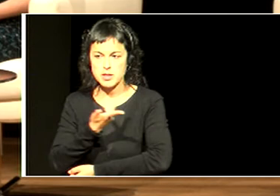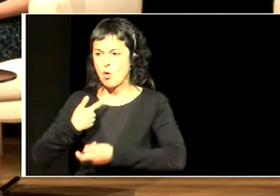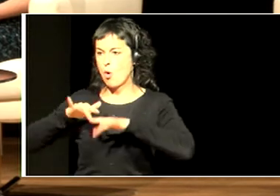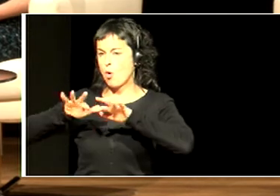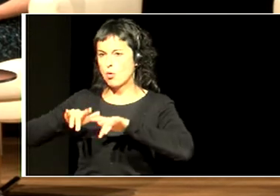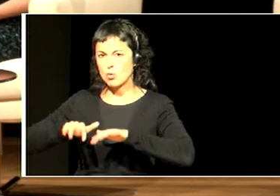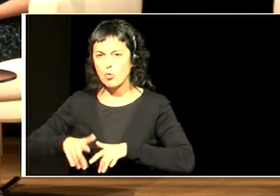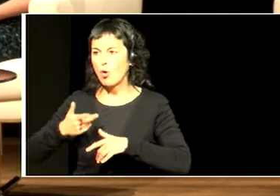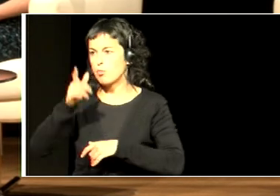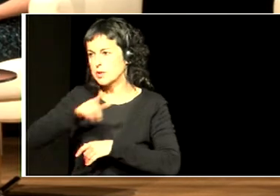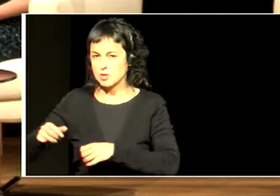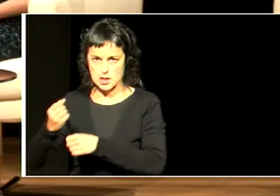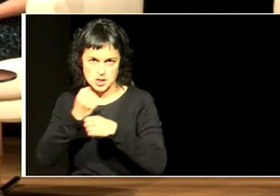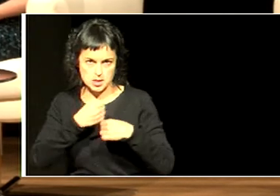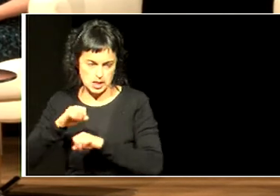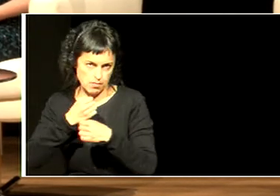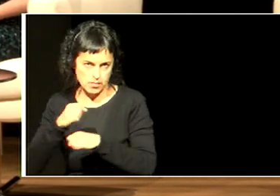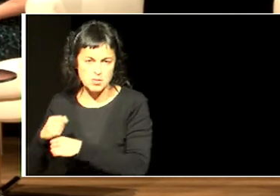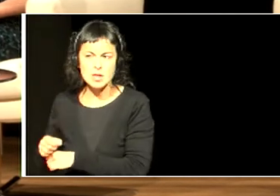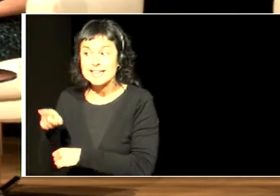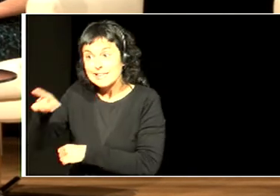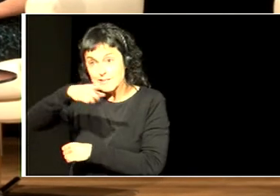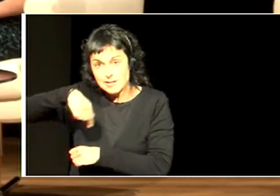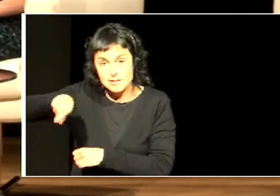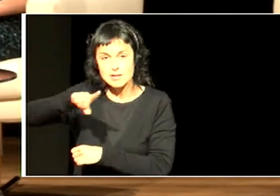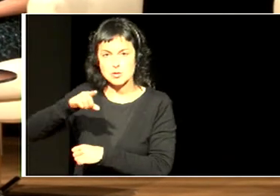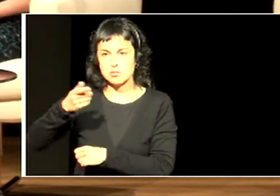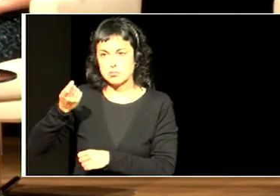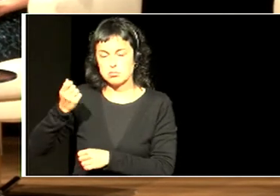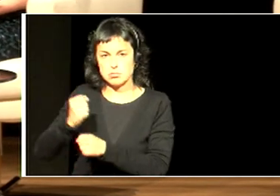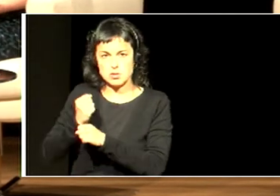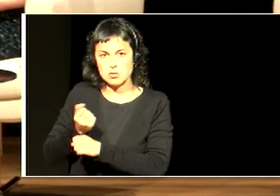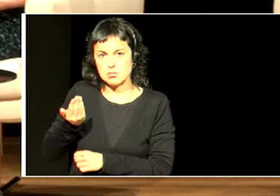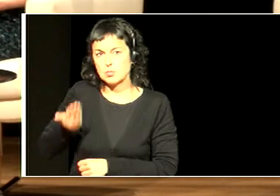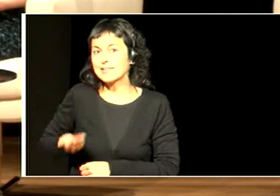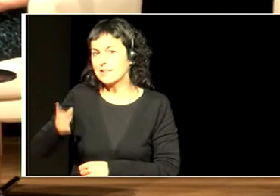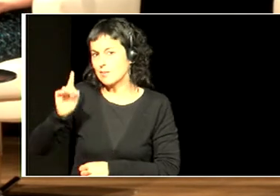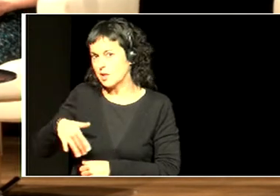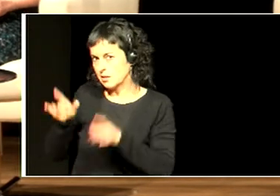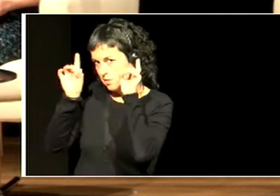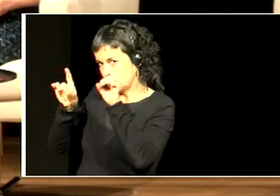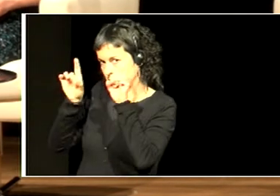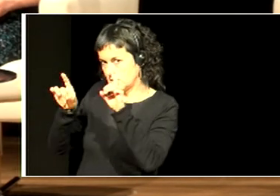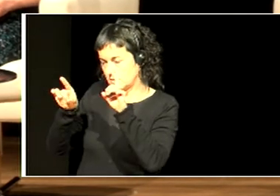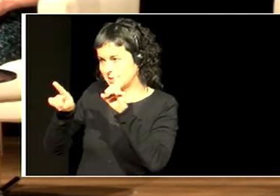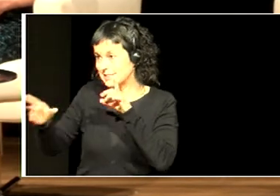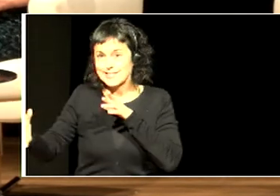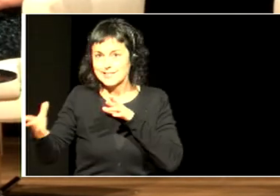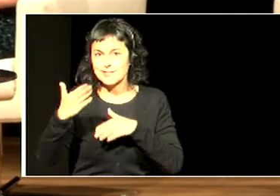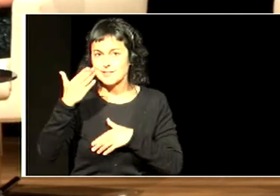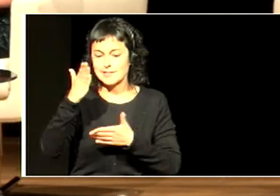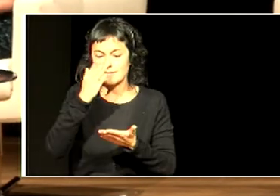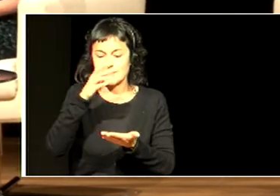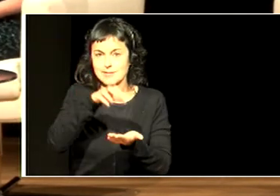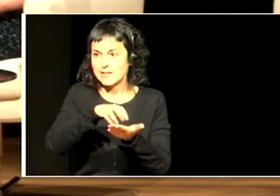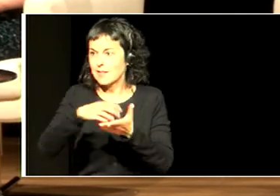daudenak, garbitzaileak, badira oso garrantzitsuak ezitzean. Hori forma parte dela tribu, esaldi